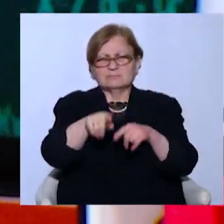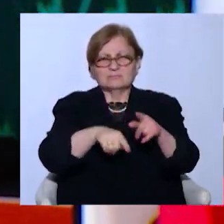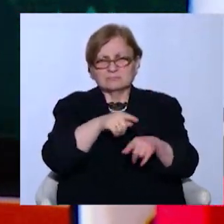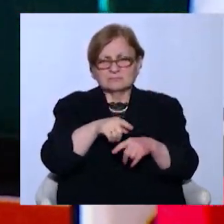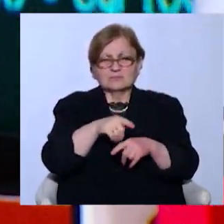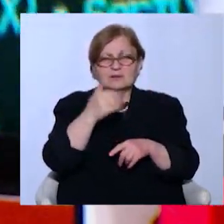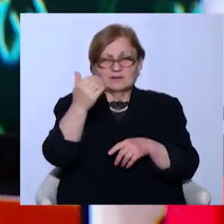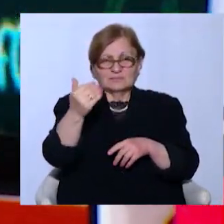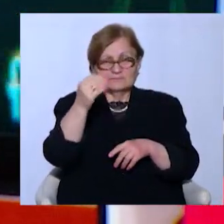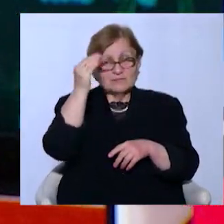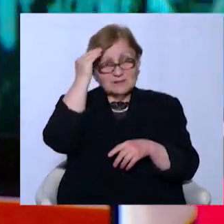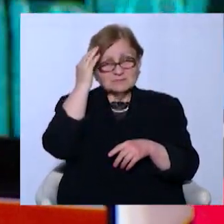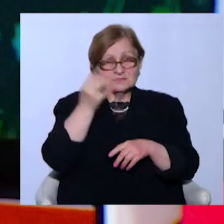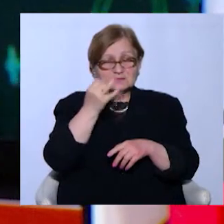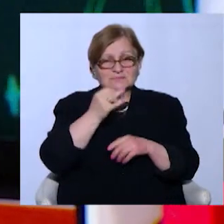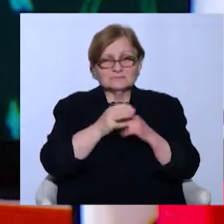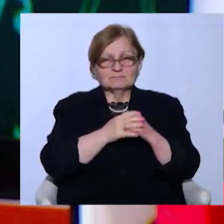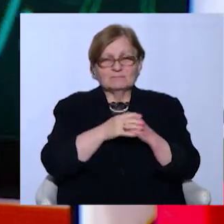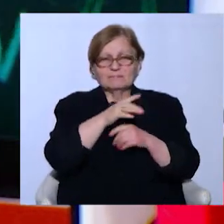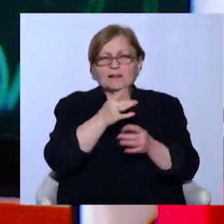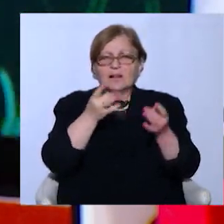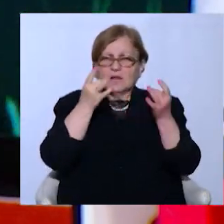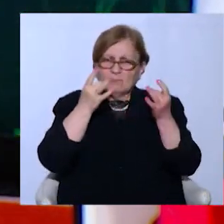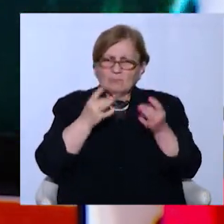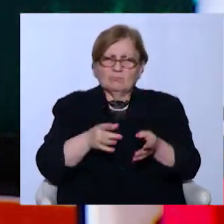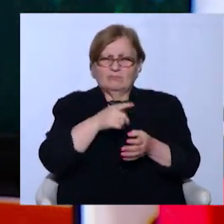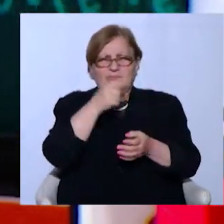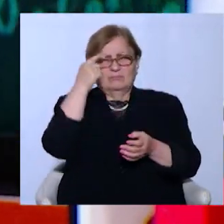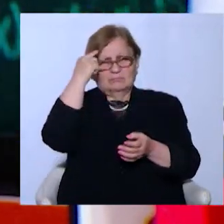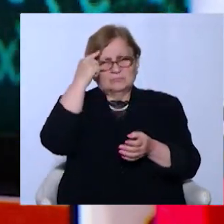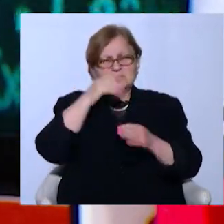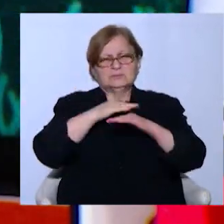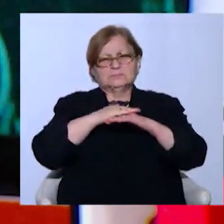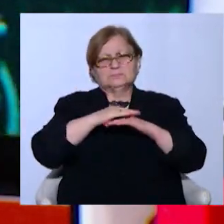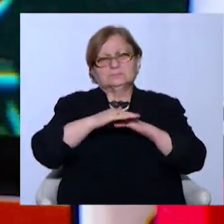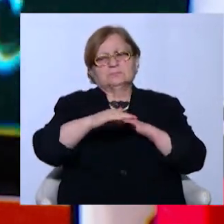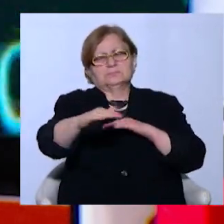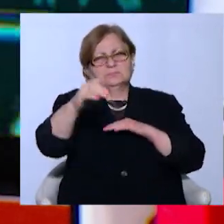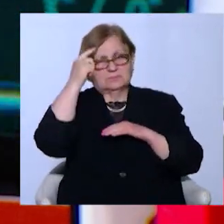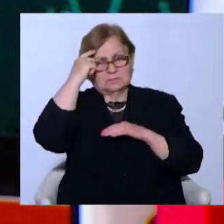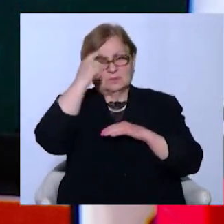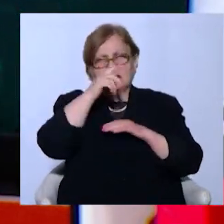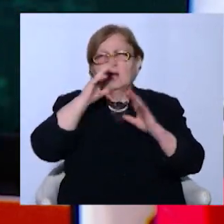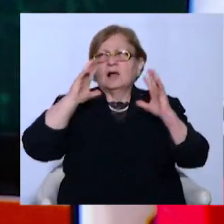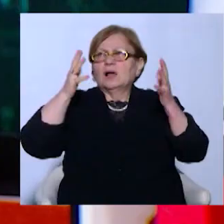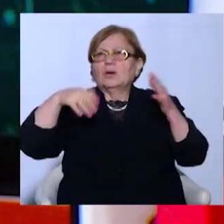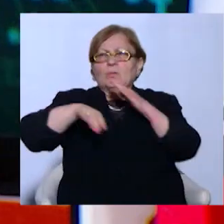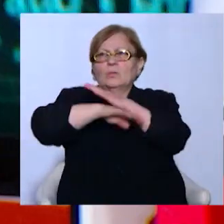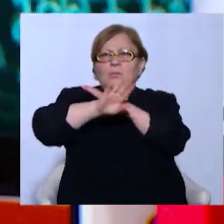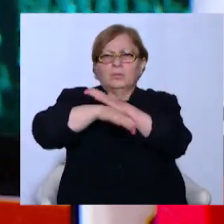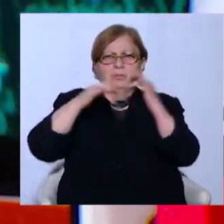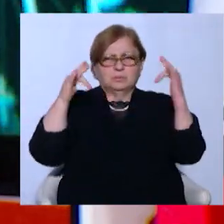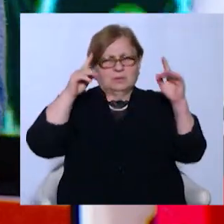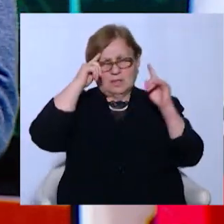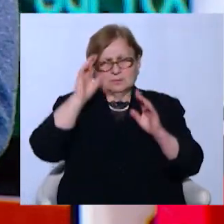თქვენი მოსაზრებაც ამ საკითხზე და მას უბრალოდ გონია, რომ გადაადგილდება სიბრტყეზე. მას ადამიანებსაც